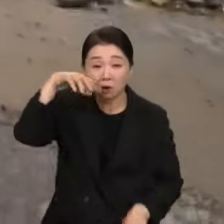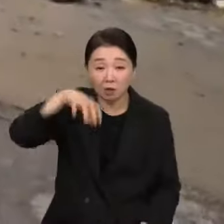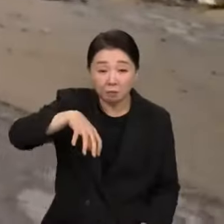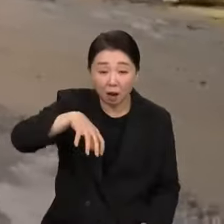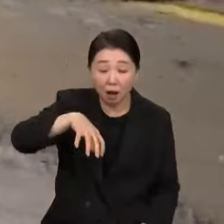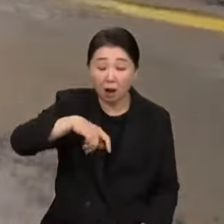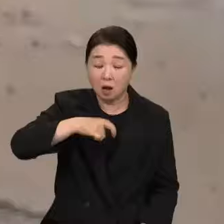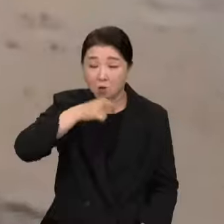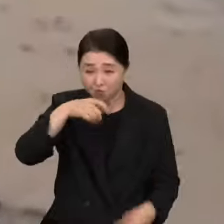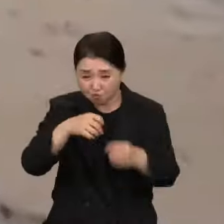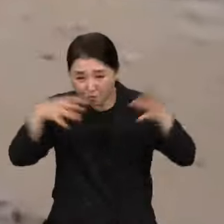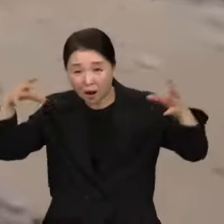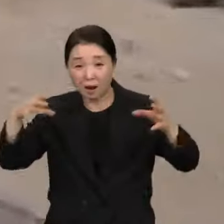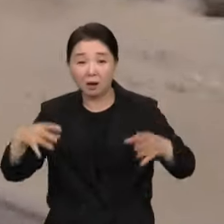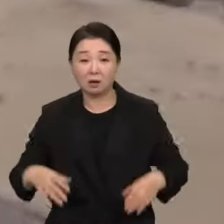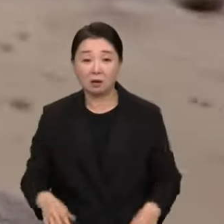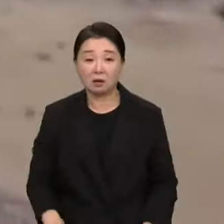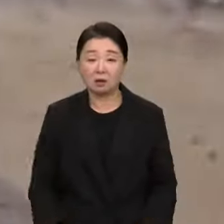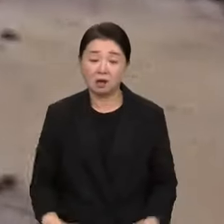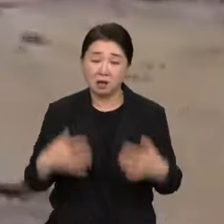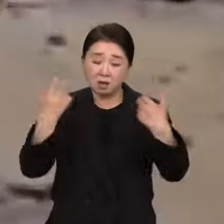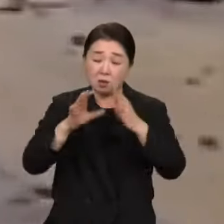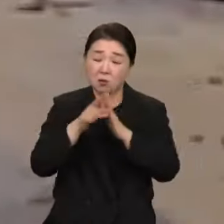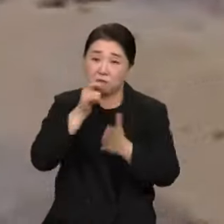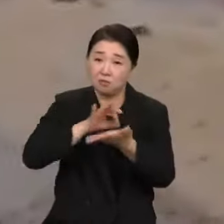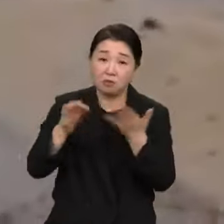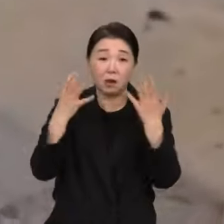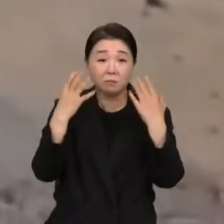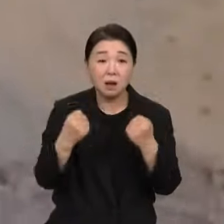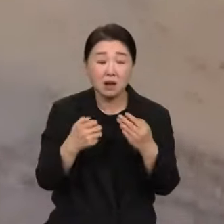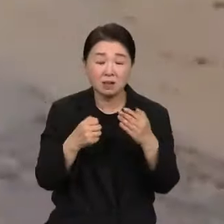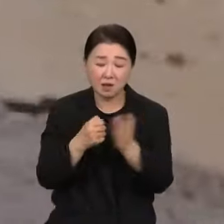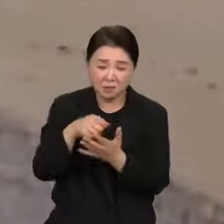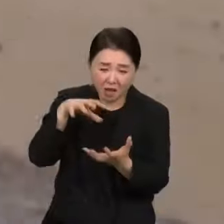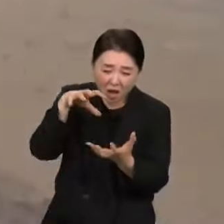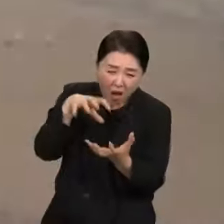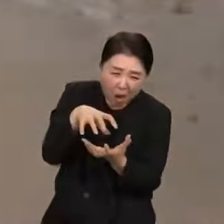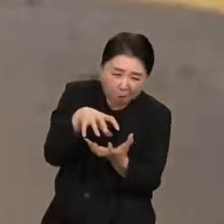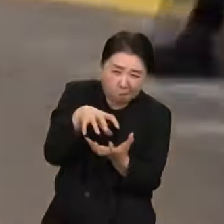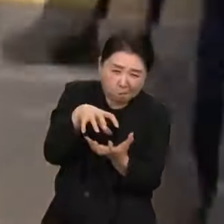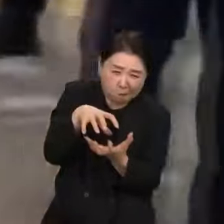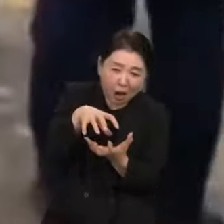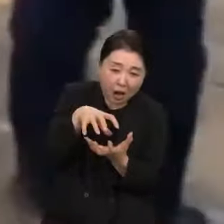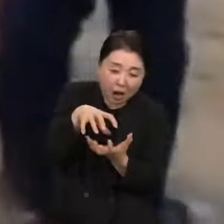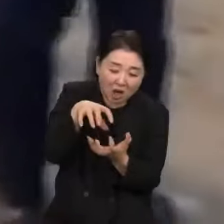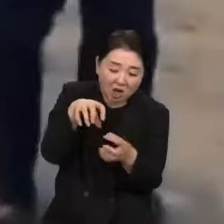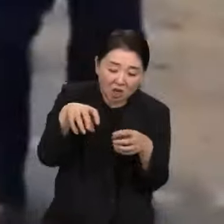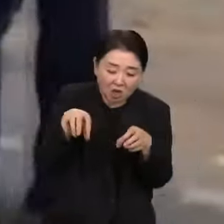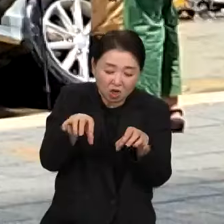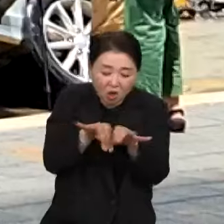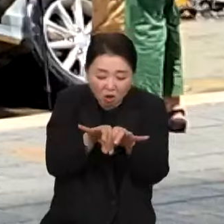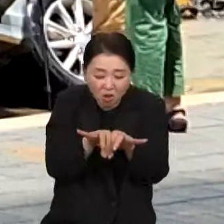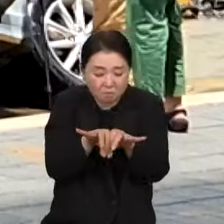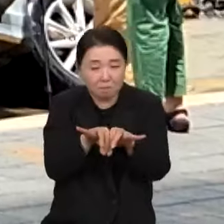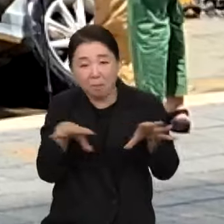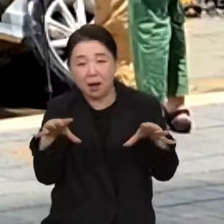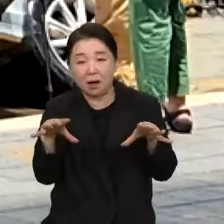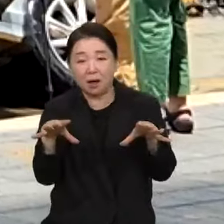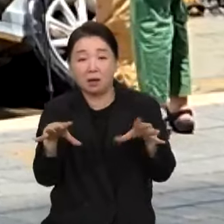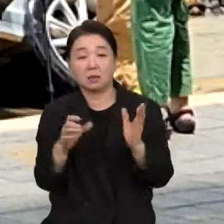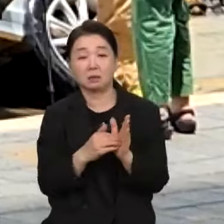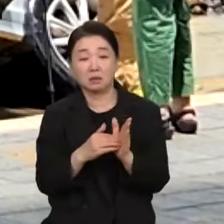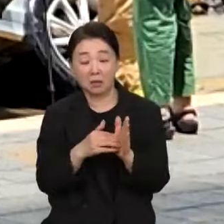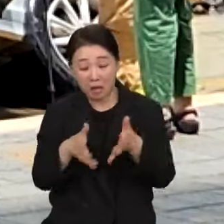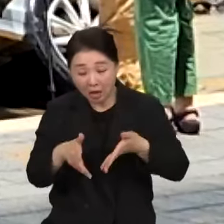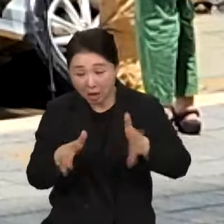상수도관이 파열됐습니다. 무더위에 물 사용량이 많아져 압력을 견디지 못한 관 연결 부위가 터진 겁니다. 아스팔트